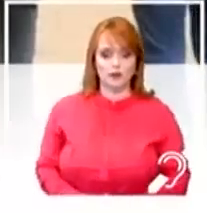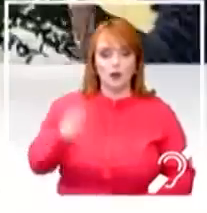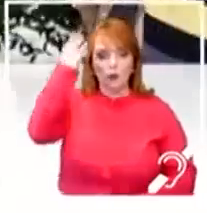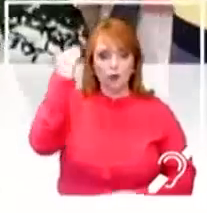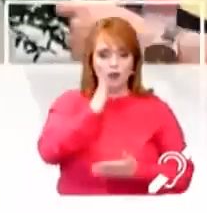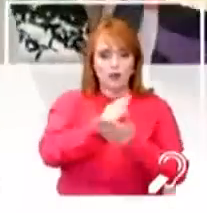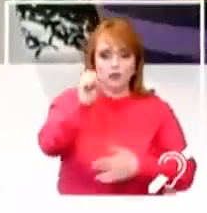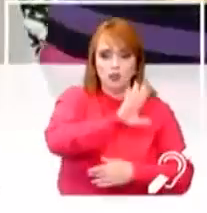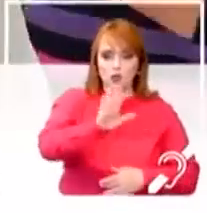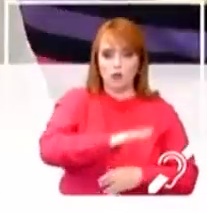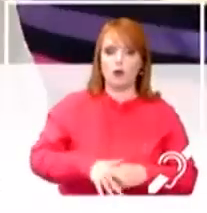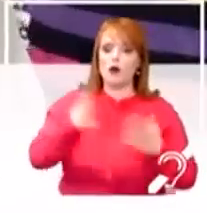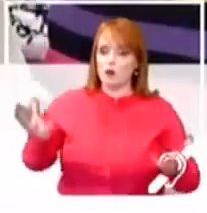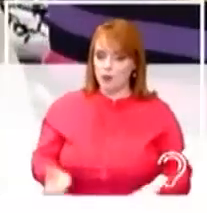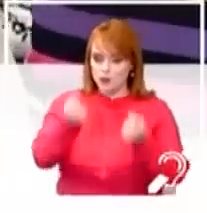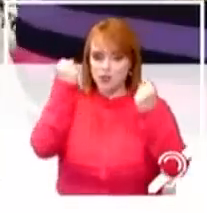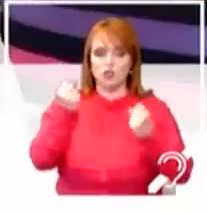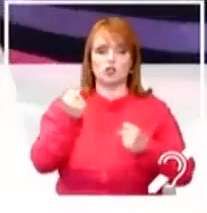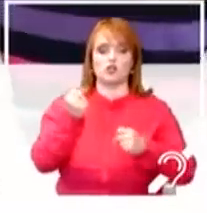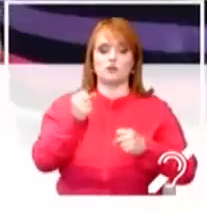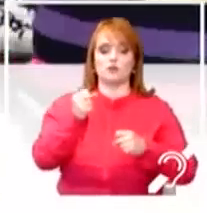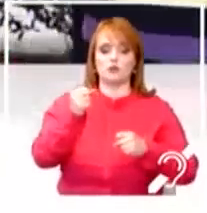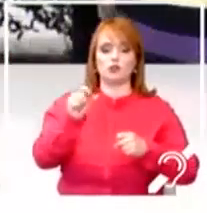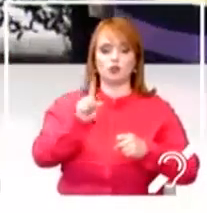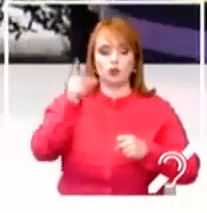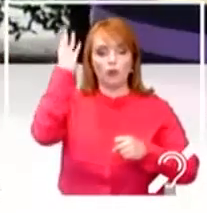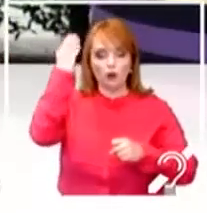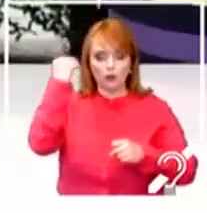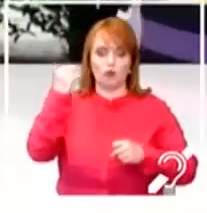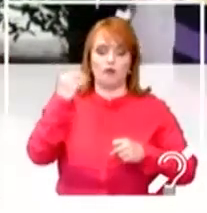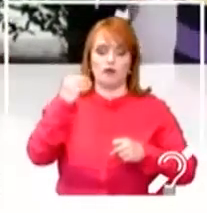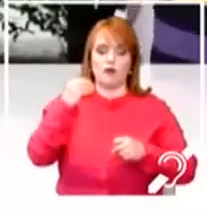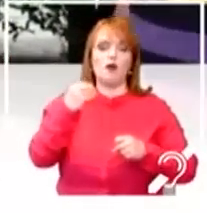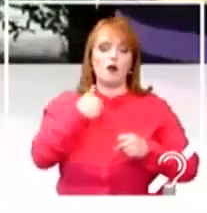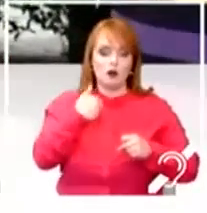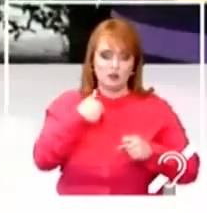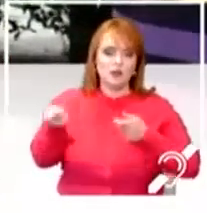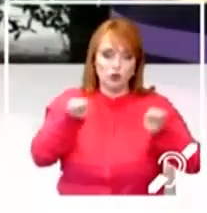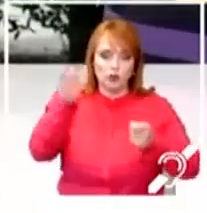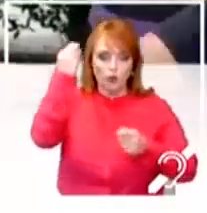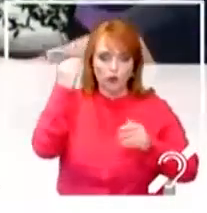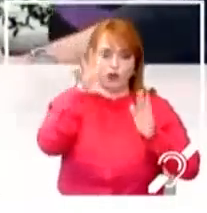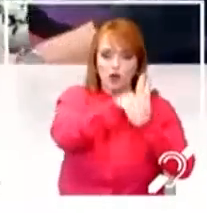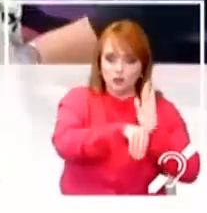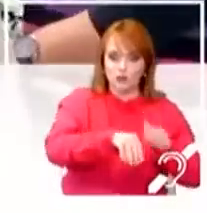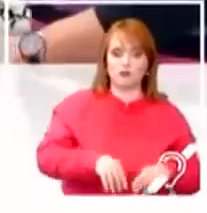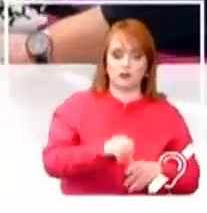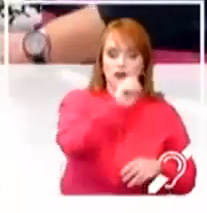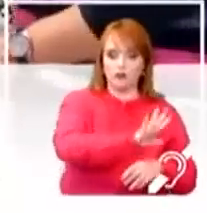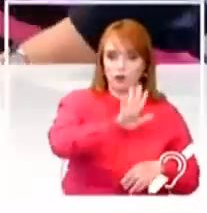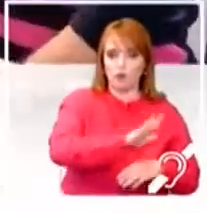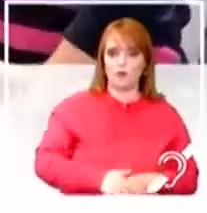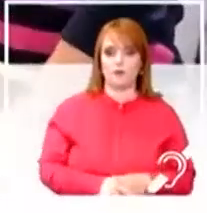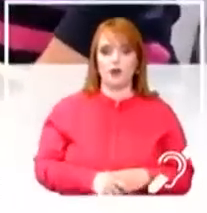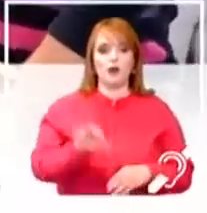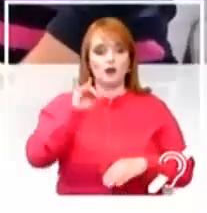Europa. Susținem cursul, vectorul european ales de către Guvernul Republicii Moldova și de poporul cel mai